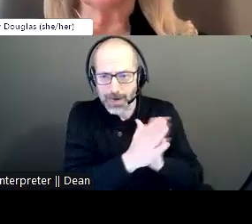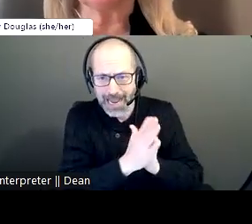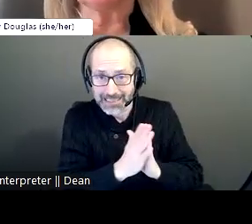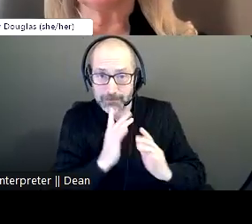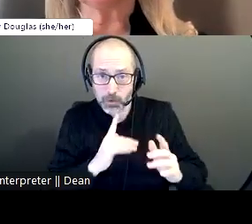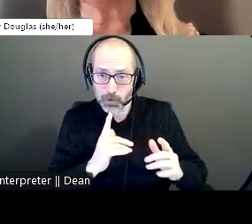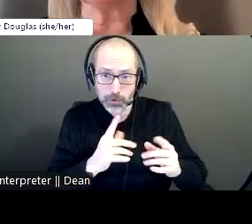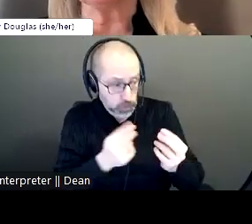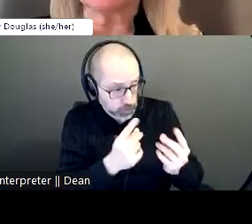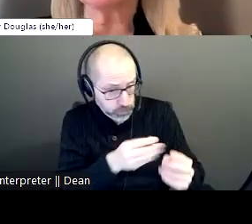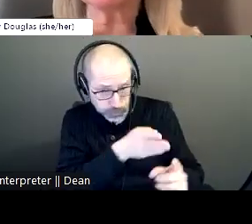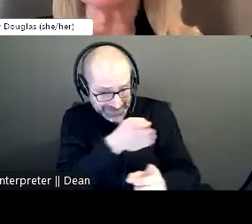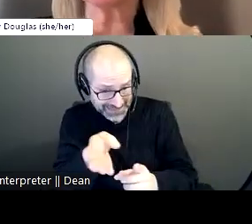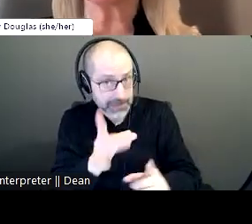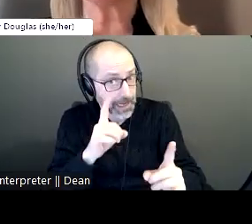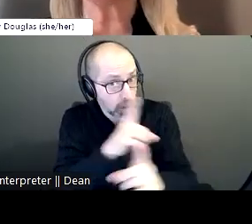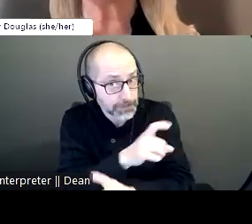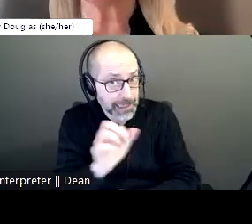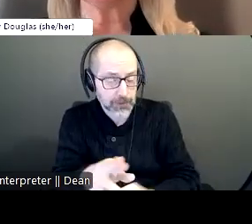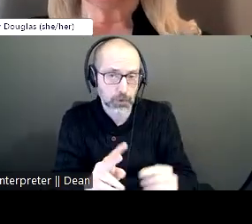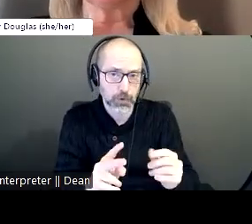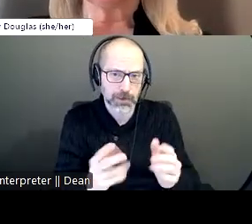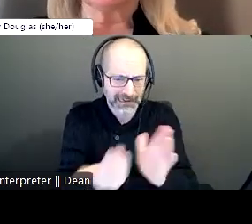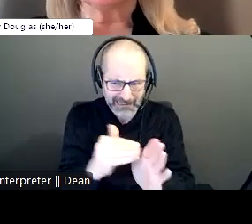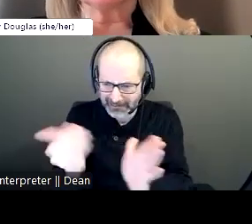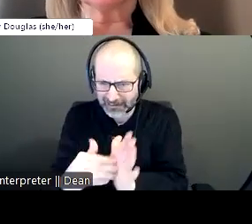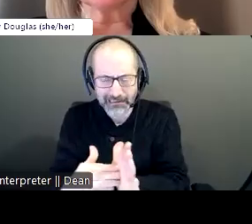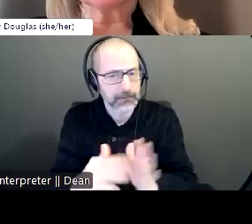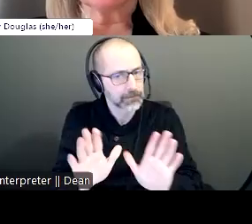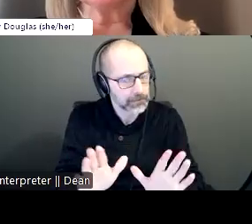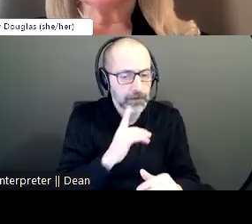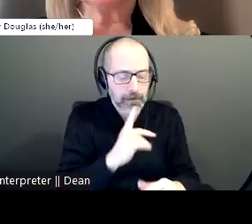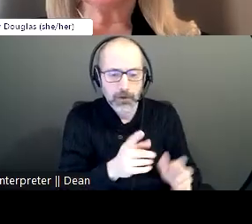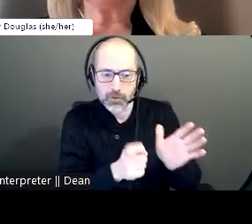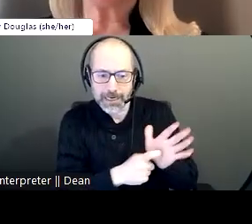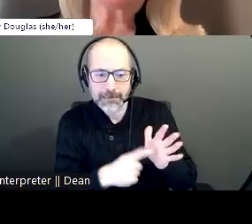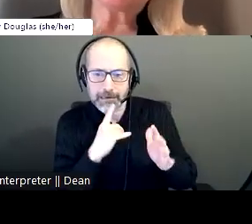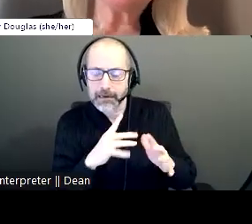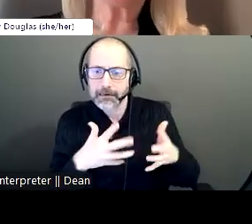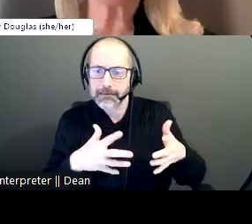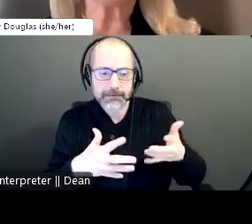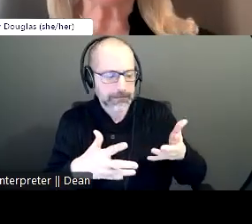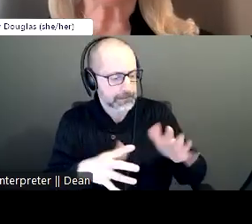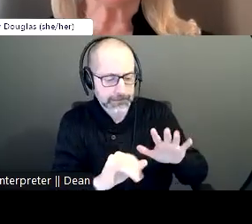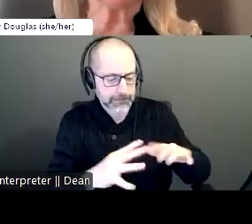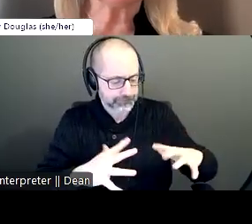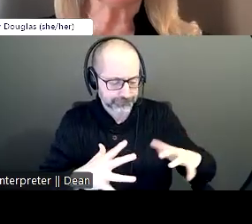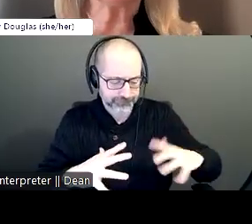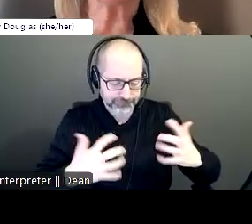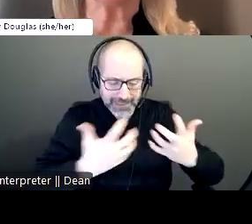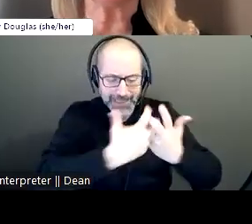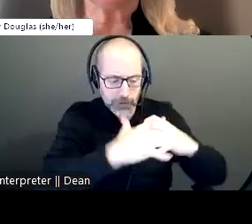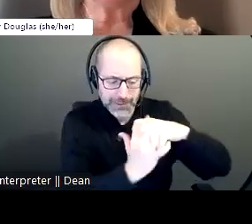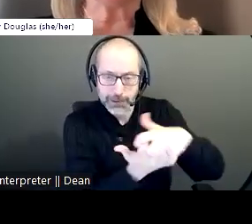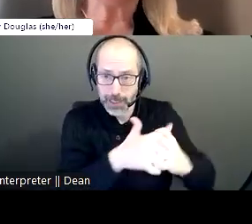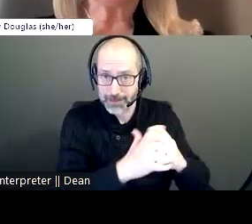Penser à la complexité et à la duplication, donc des éléments